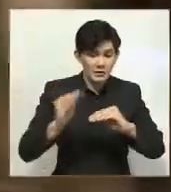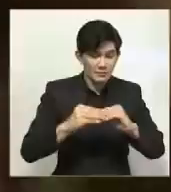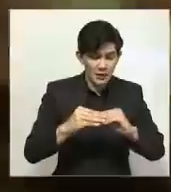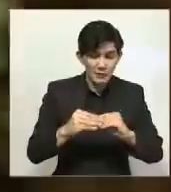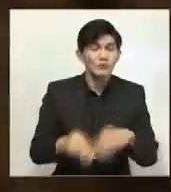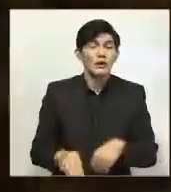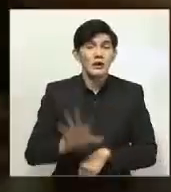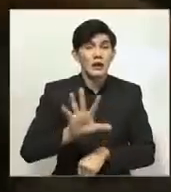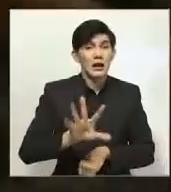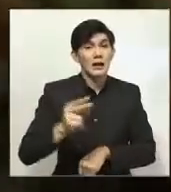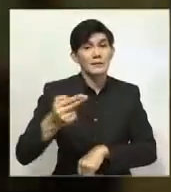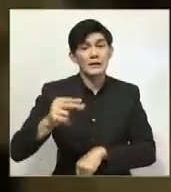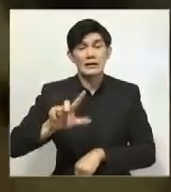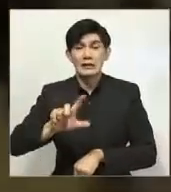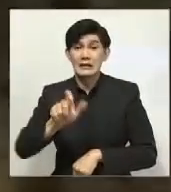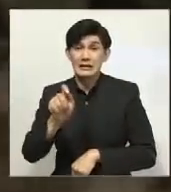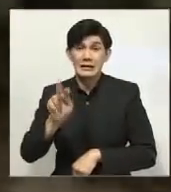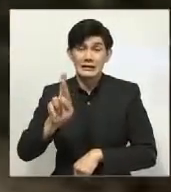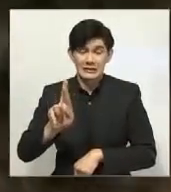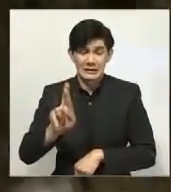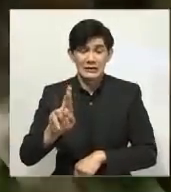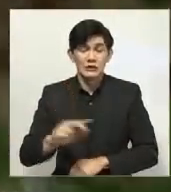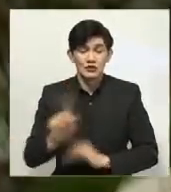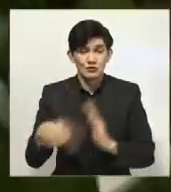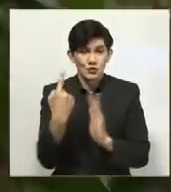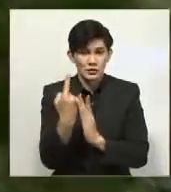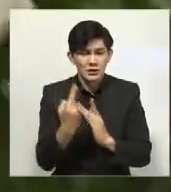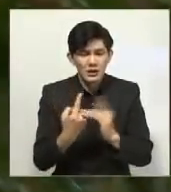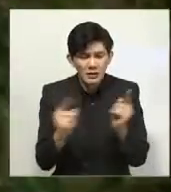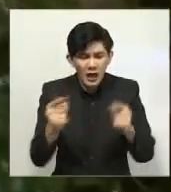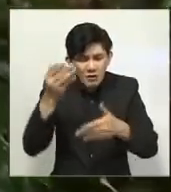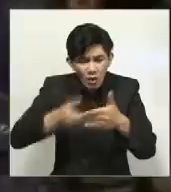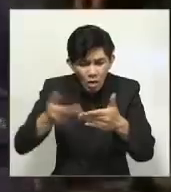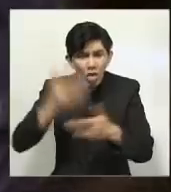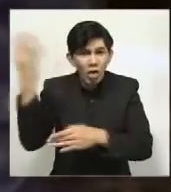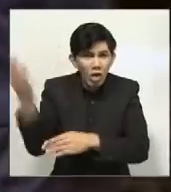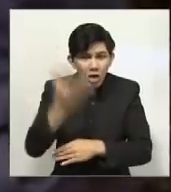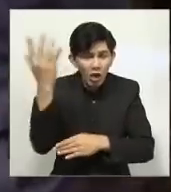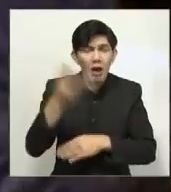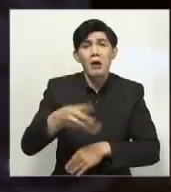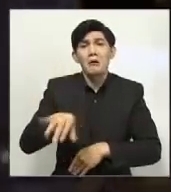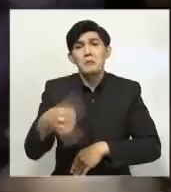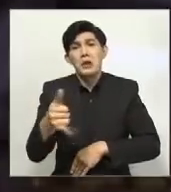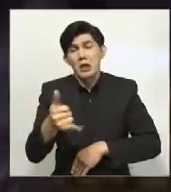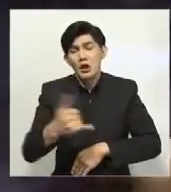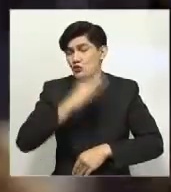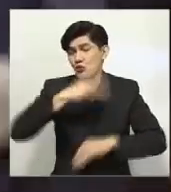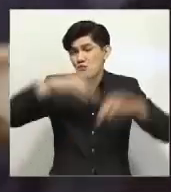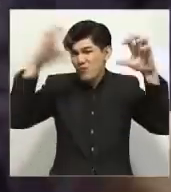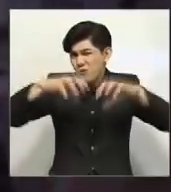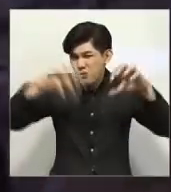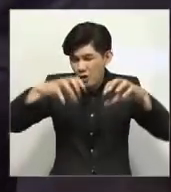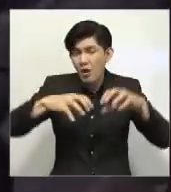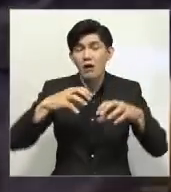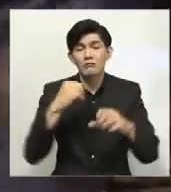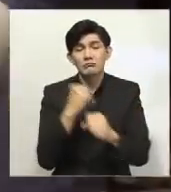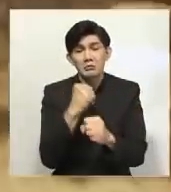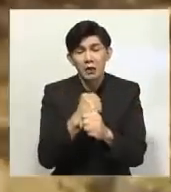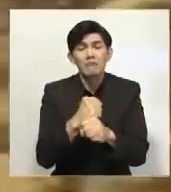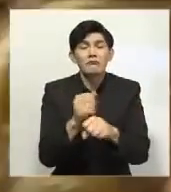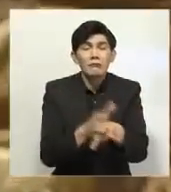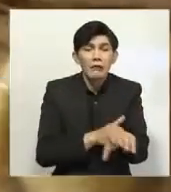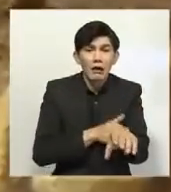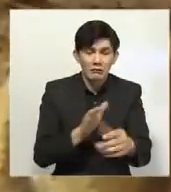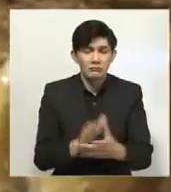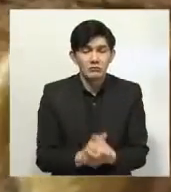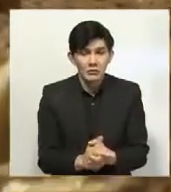50,000 ลิตรต่อชั่วโมงแต่อาจมีอุปสรรคต่อการทำงานจากสภาพอากาศที่ค่อนข้างแปรปรวนซึ่งหากมีฝนตกหนักก็อาจทำให้การดำเนินการล่าช้